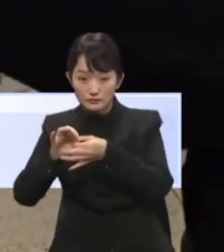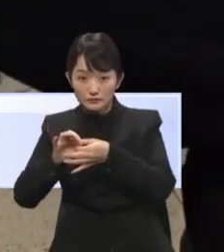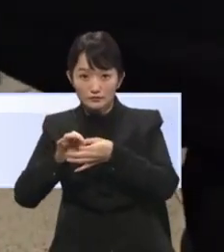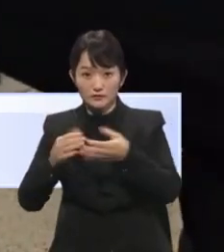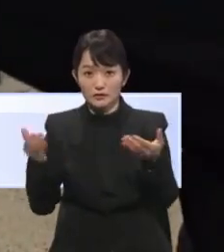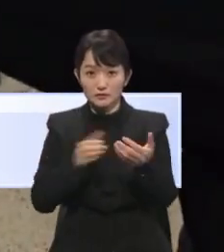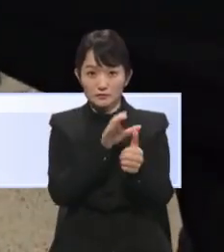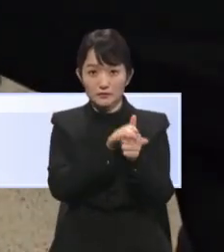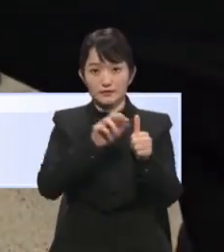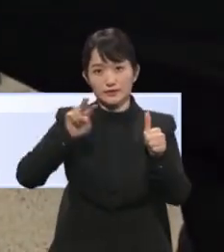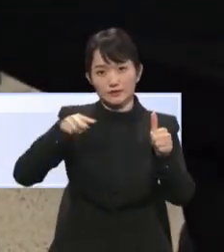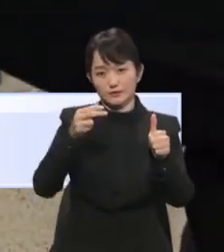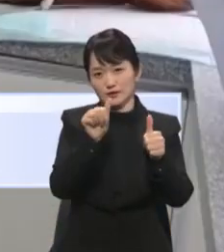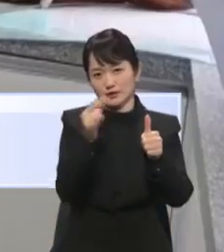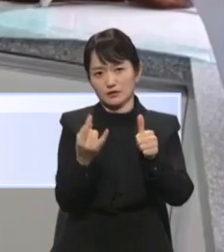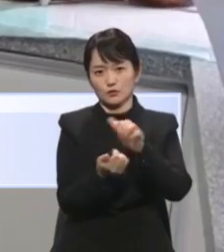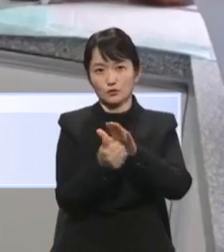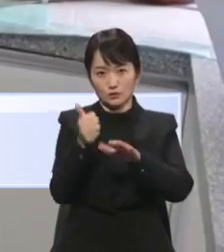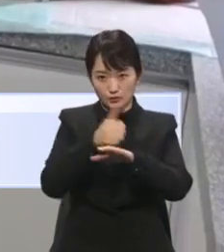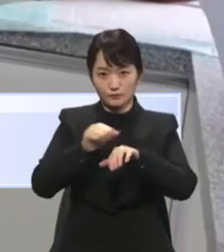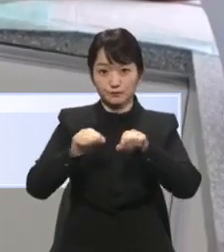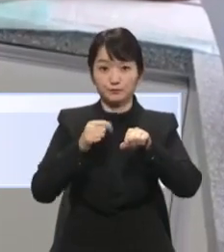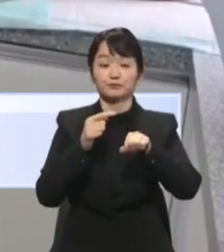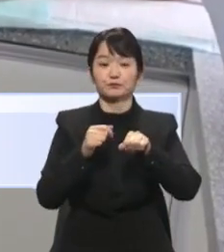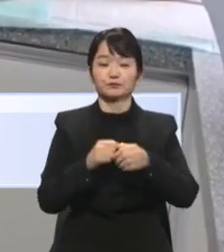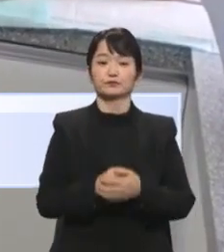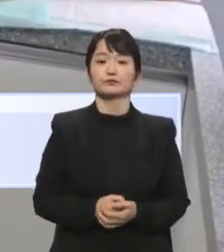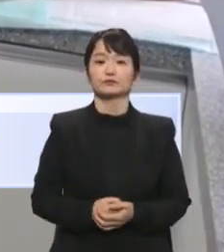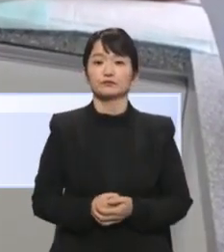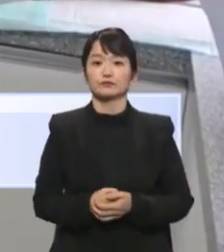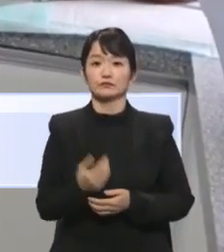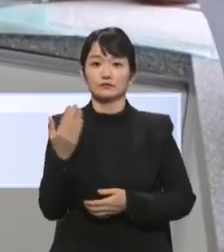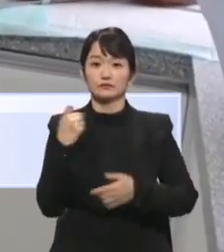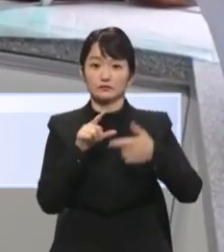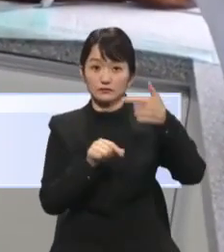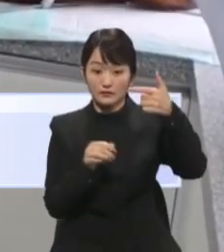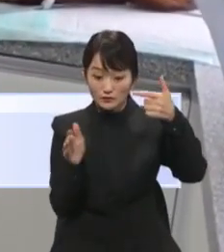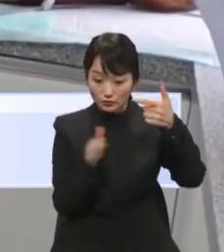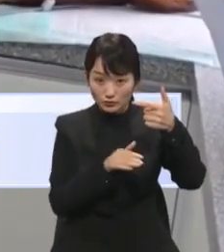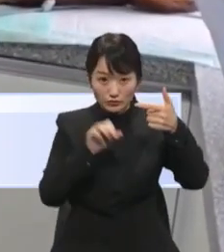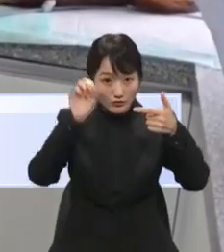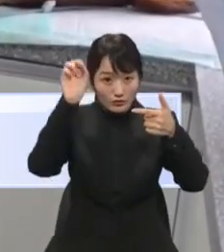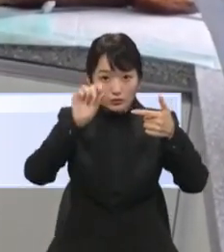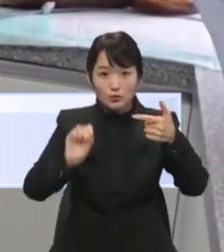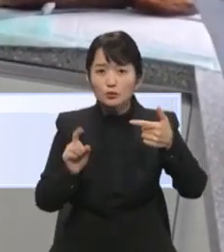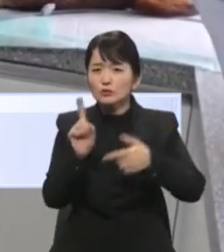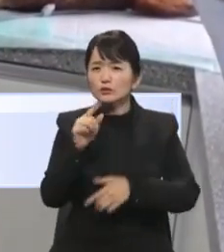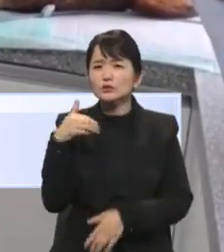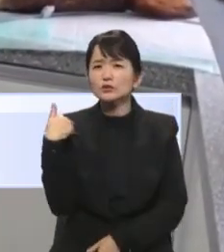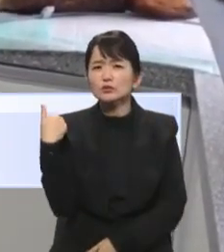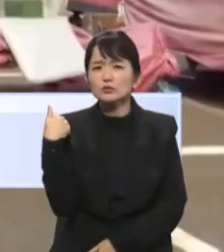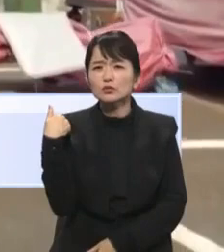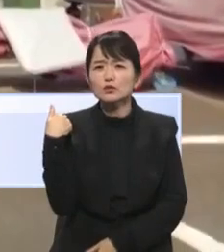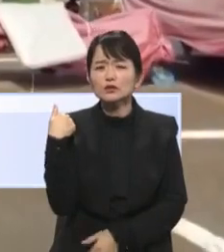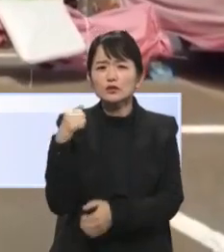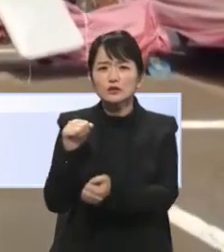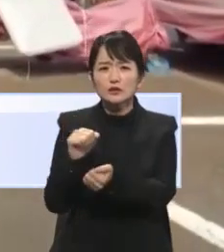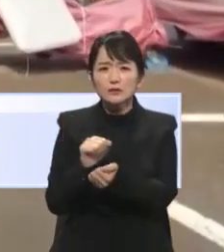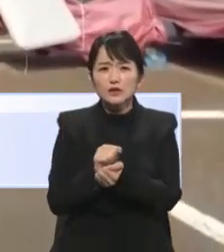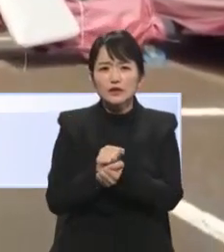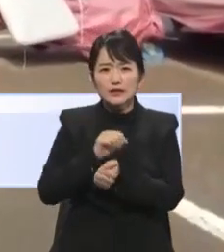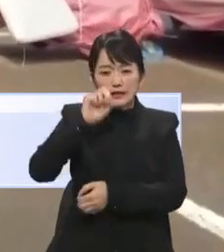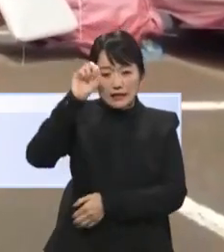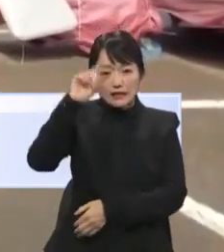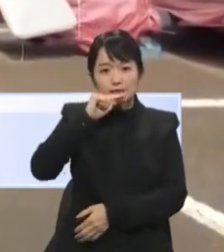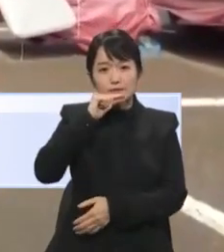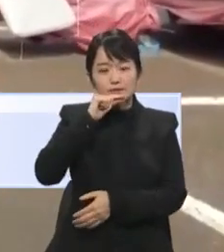임무를 성공적으로 수행하기도 했습니다. 자, 그런데 지난 6월부터 갑자기 원인 미상의 종괴가 생겼고 급성 혈액암